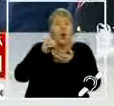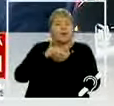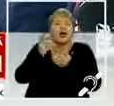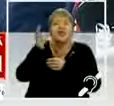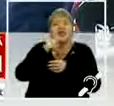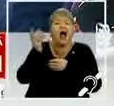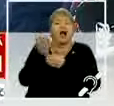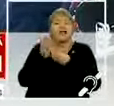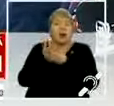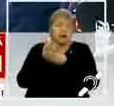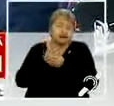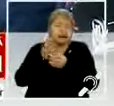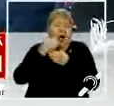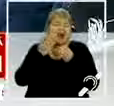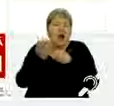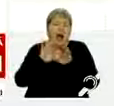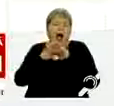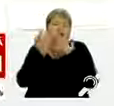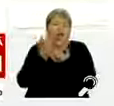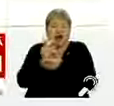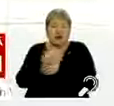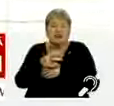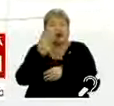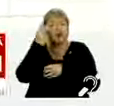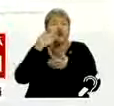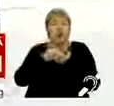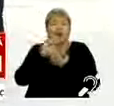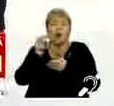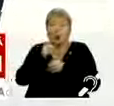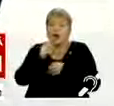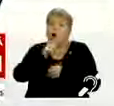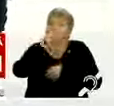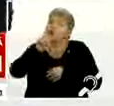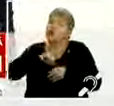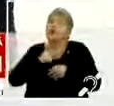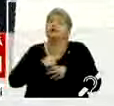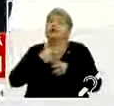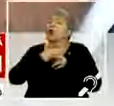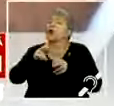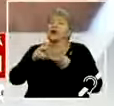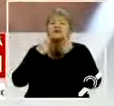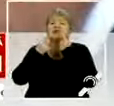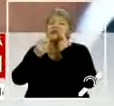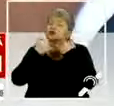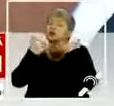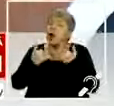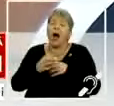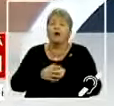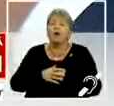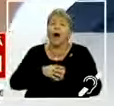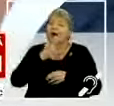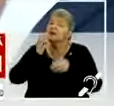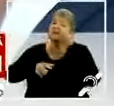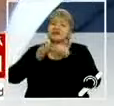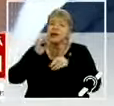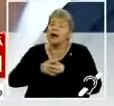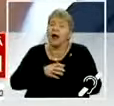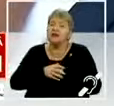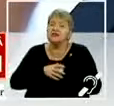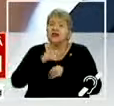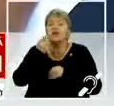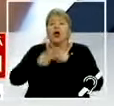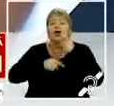folosite atunci în 2018 și nu este corect să se discute acum și să se analizeze după normele apărute